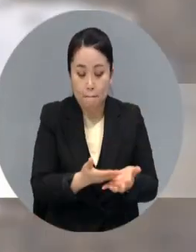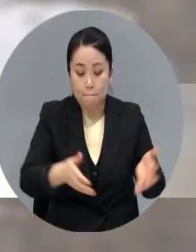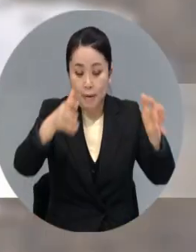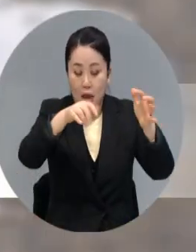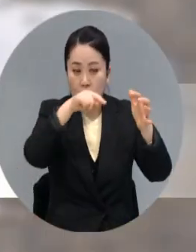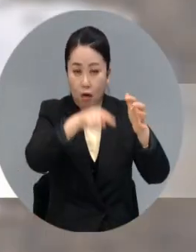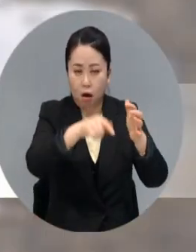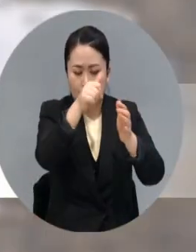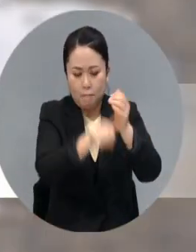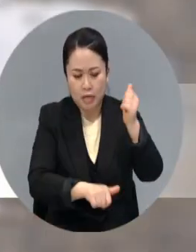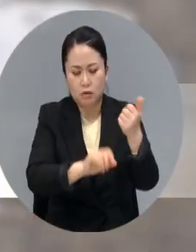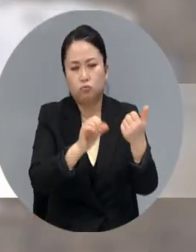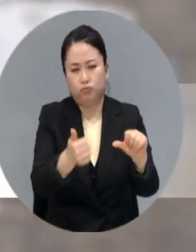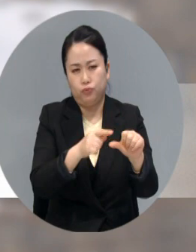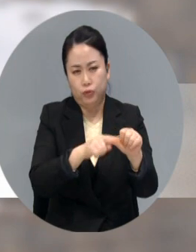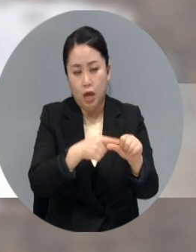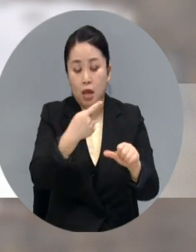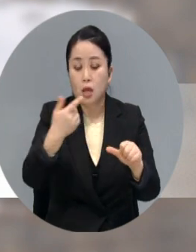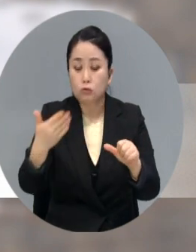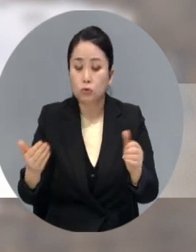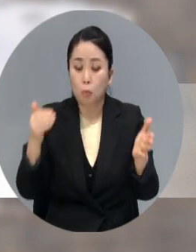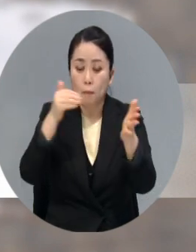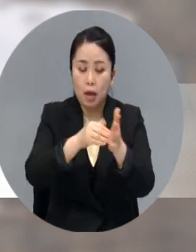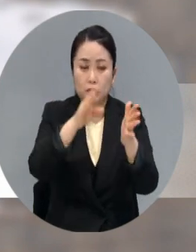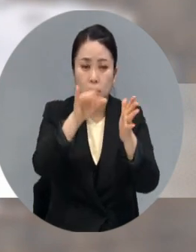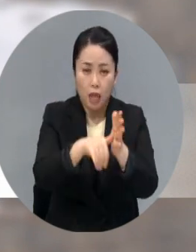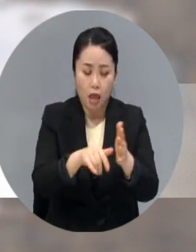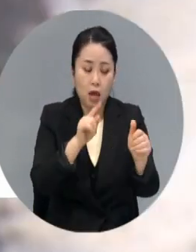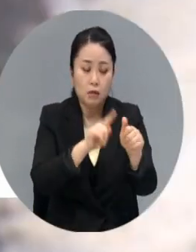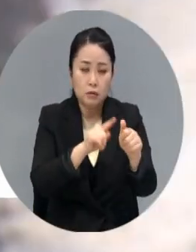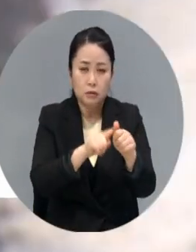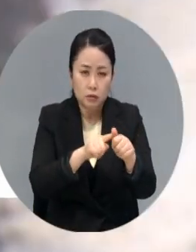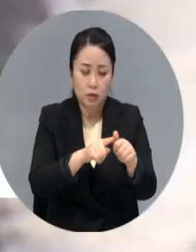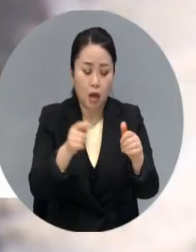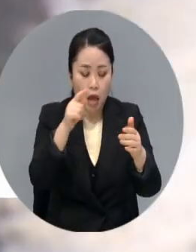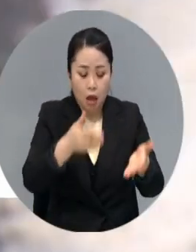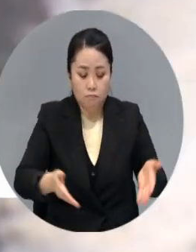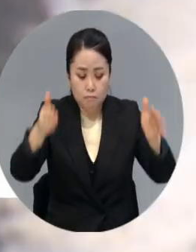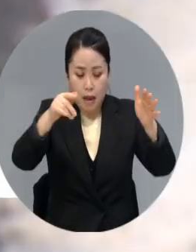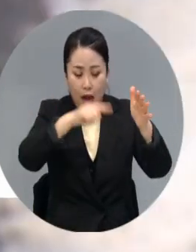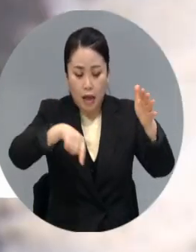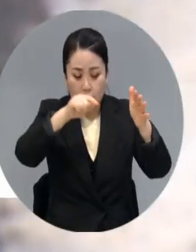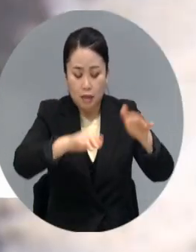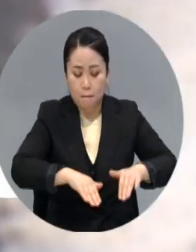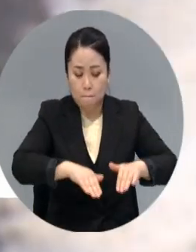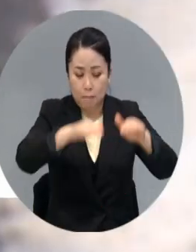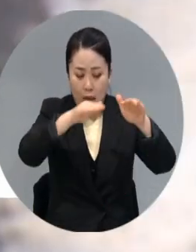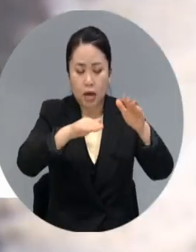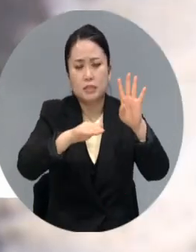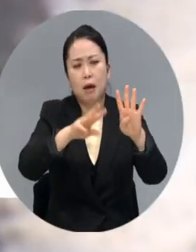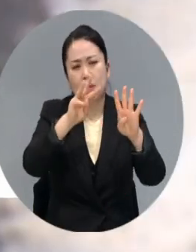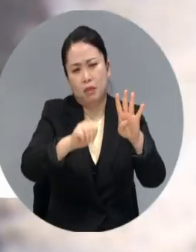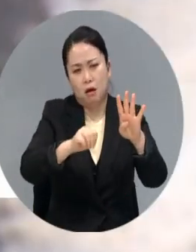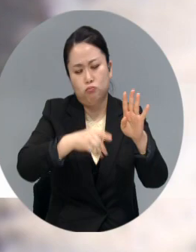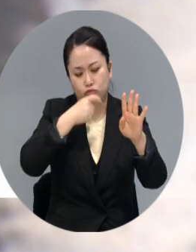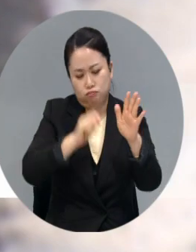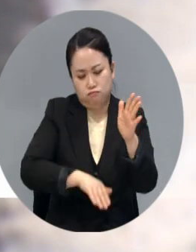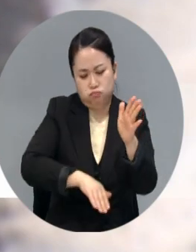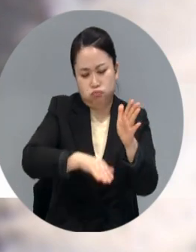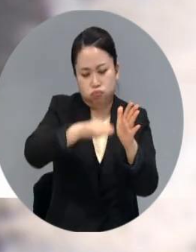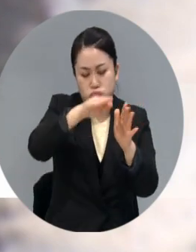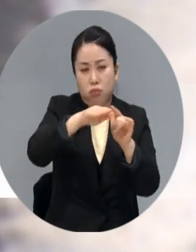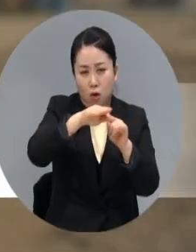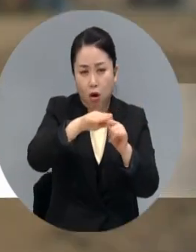숨졌습니다. 소방구조대 출동 당시 작업자는 저류조 안에 차있던 깊이 4m 물에 빠져 있었고